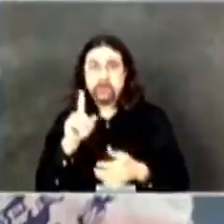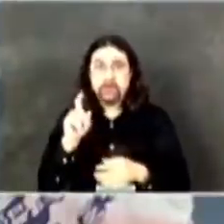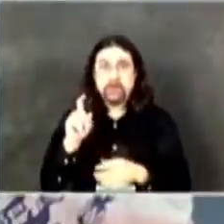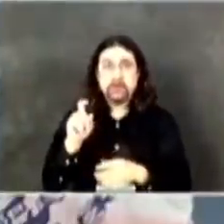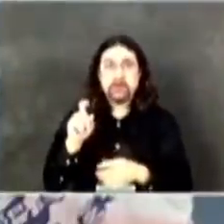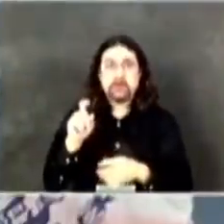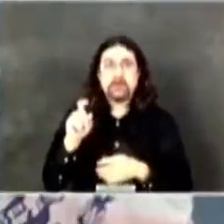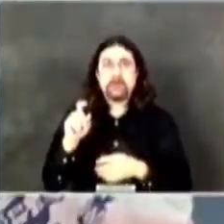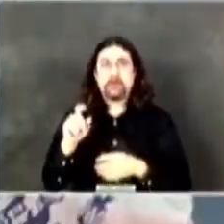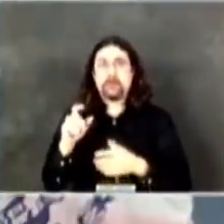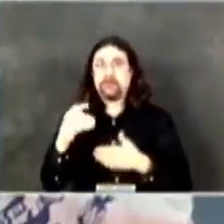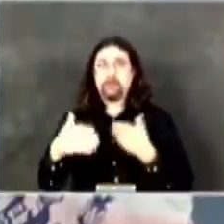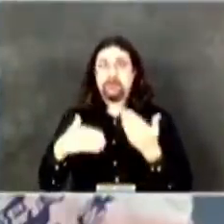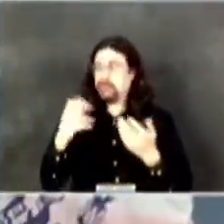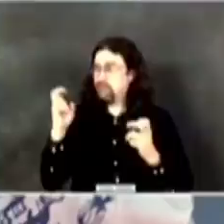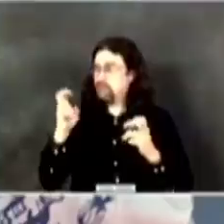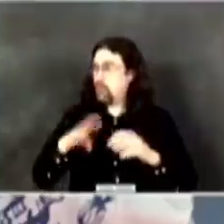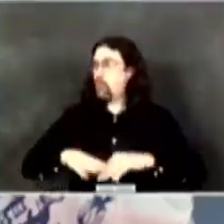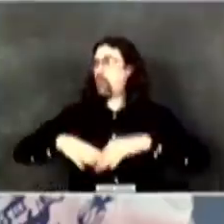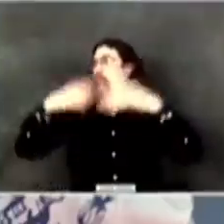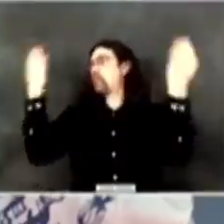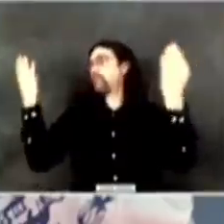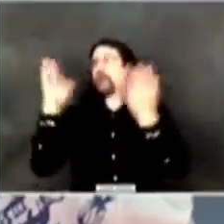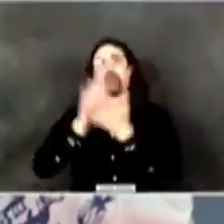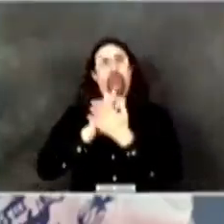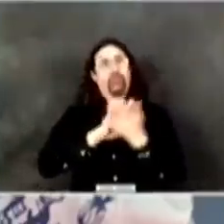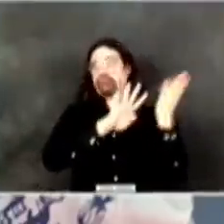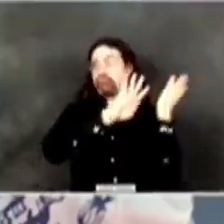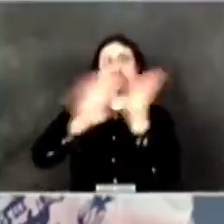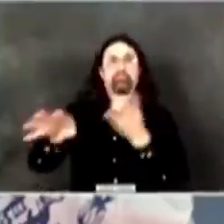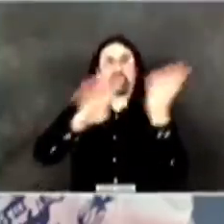prise. Le maire de New York, lui, a statué.